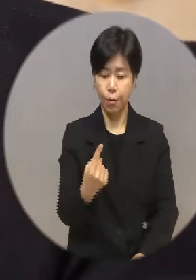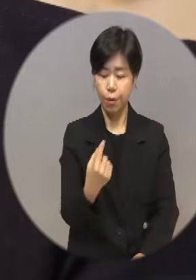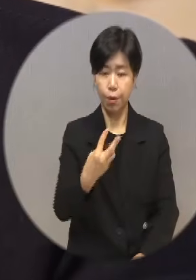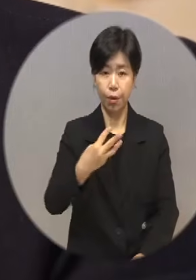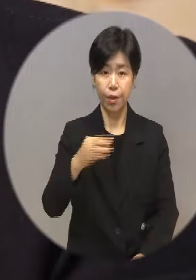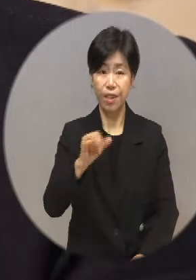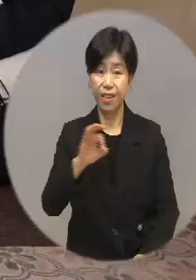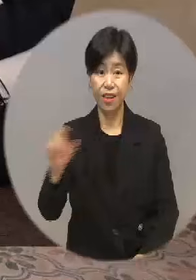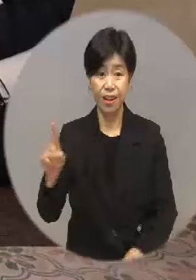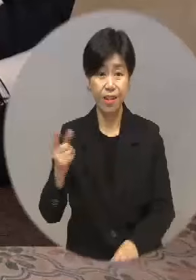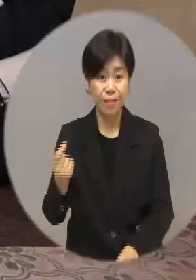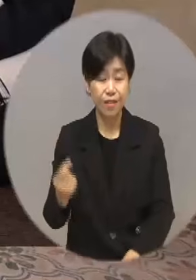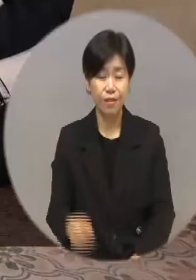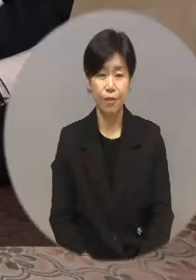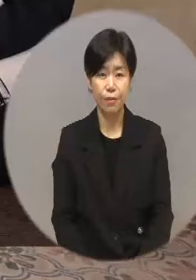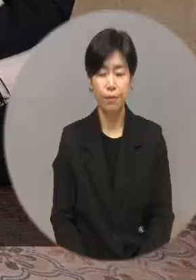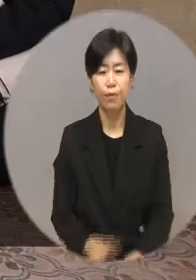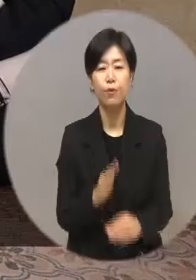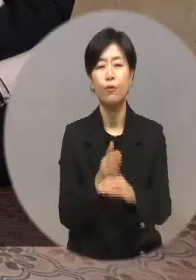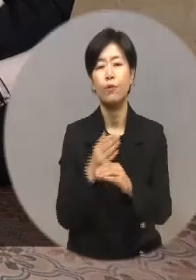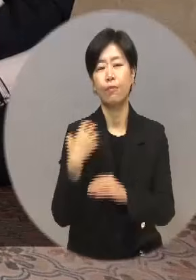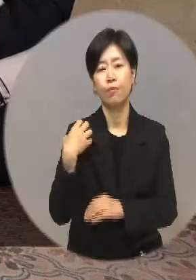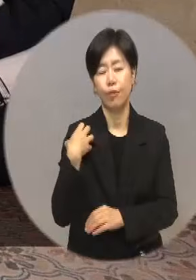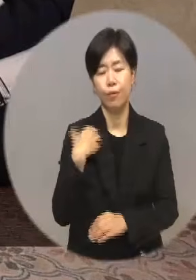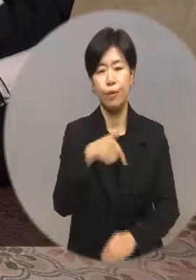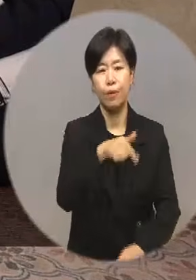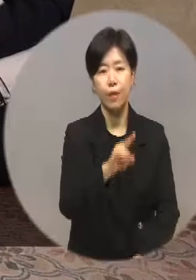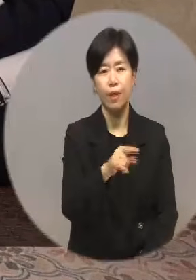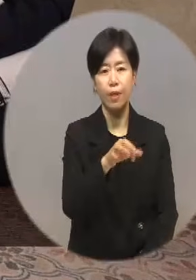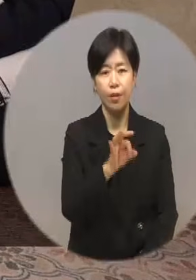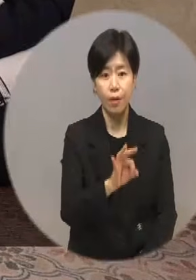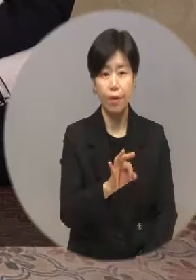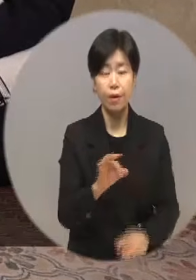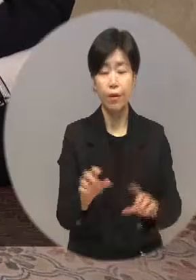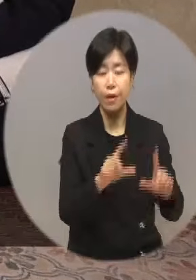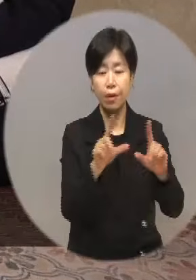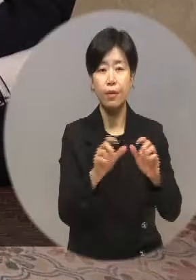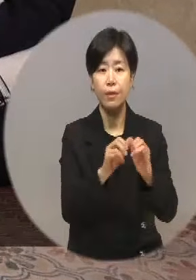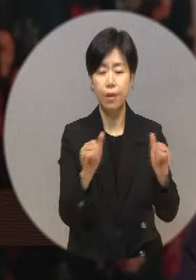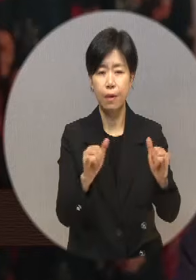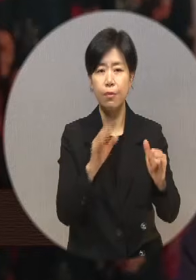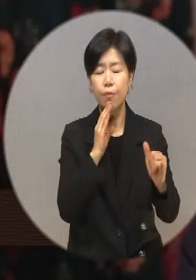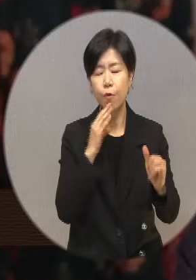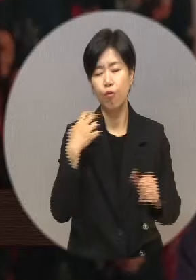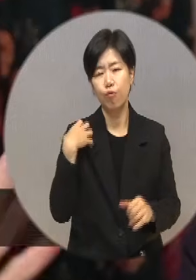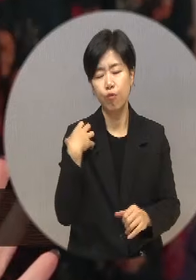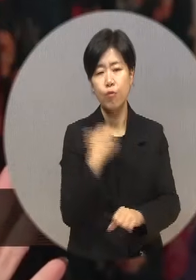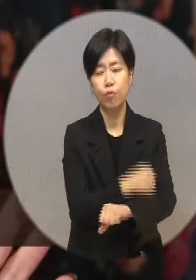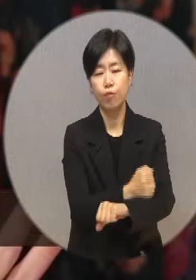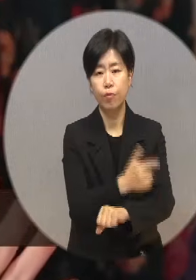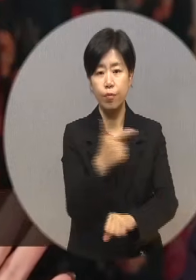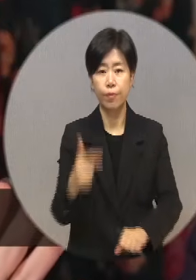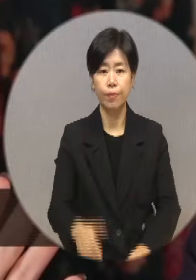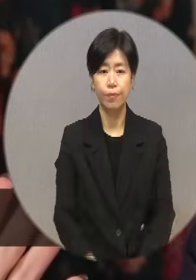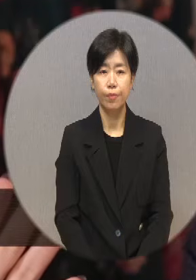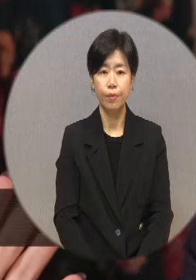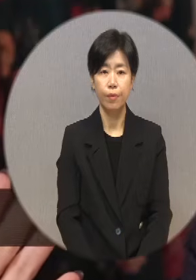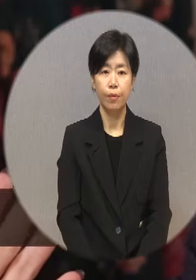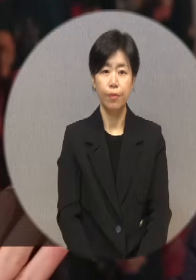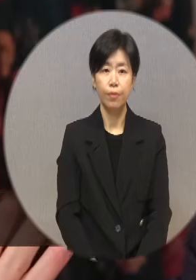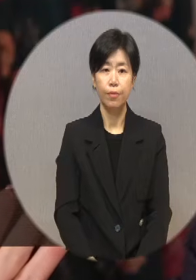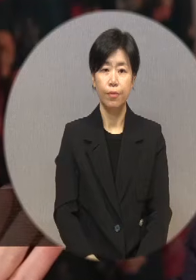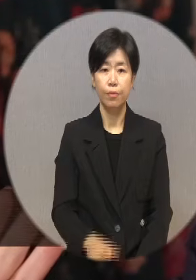주역이 개성 사람들이에요. 그러니까 어떻게 보면 이 코리아, 고려부터 시작한 이 글로벌한